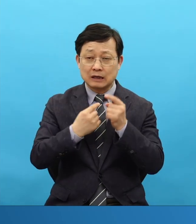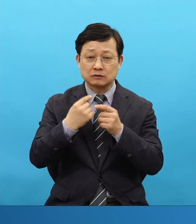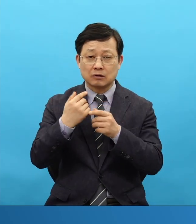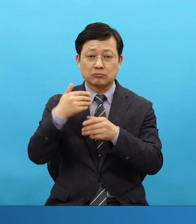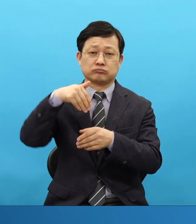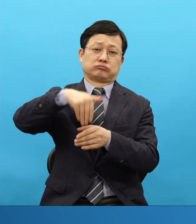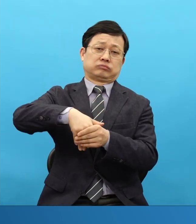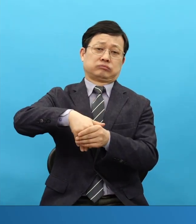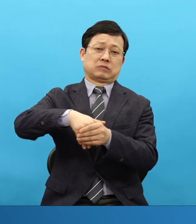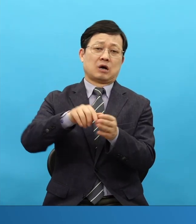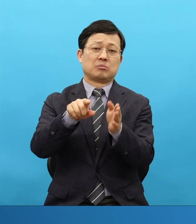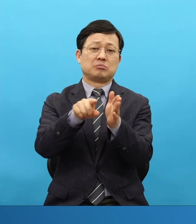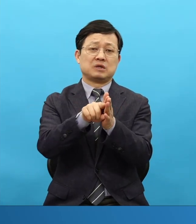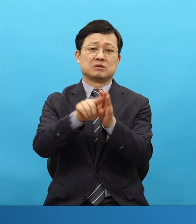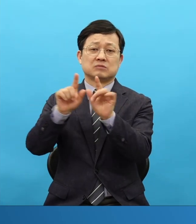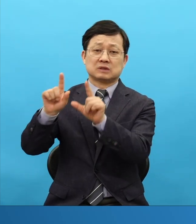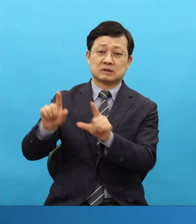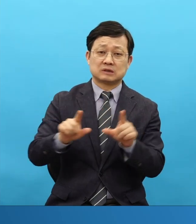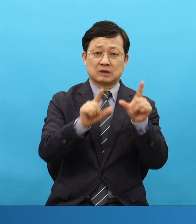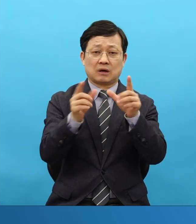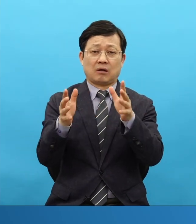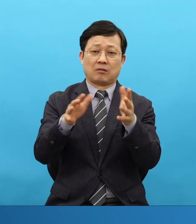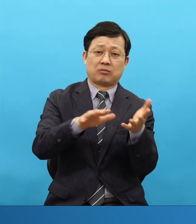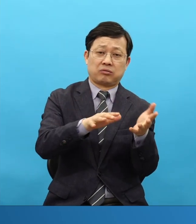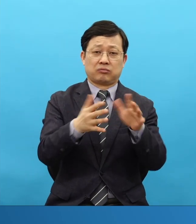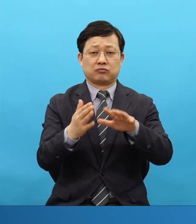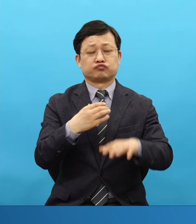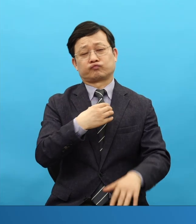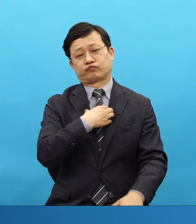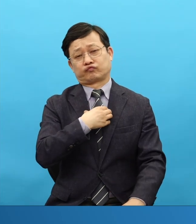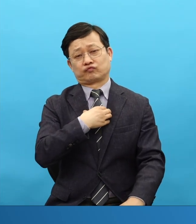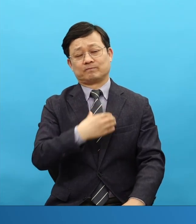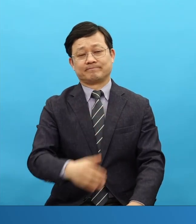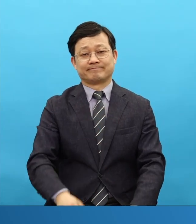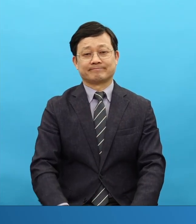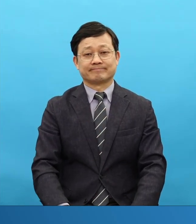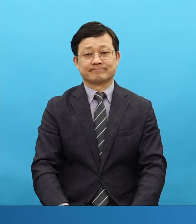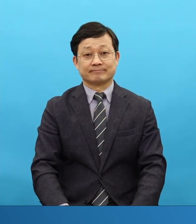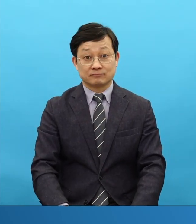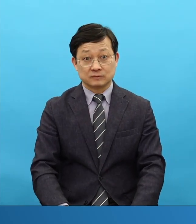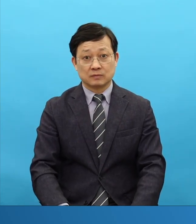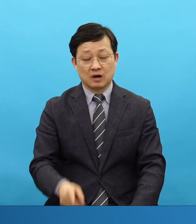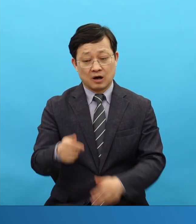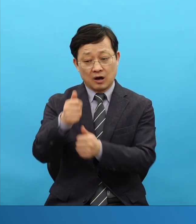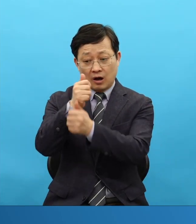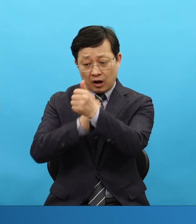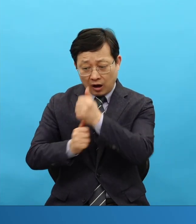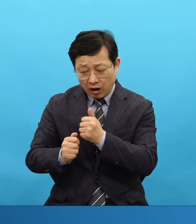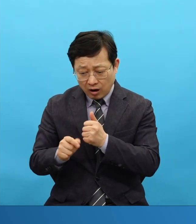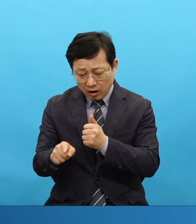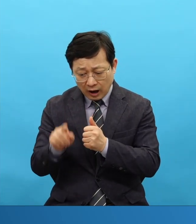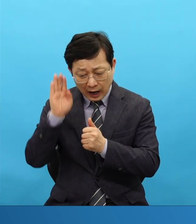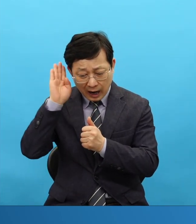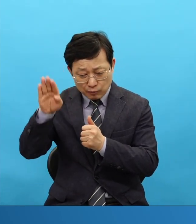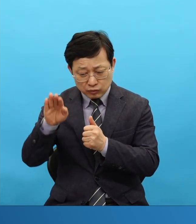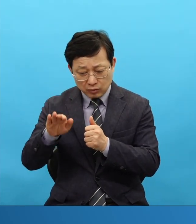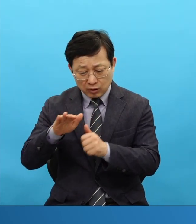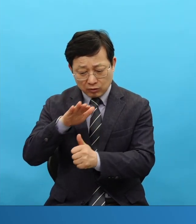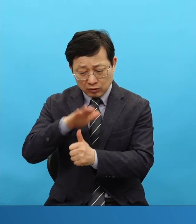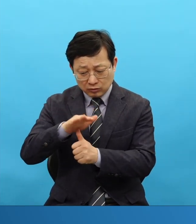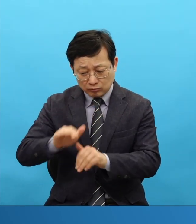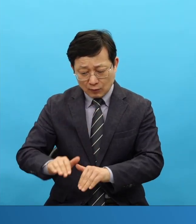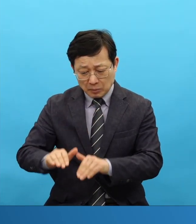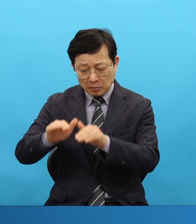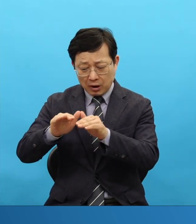흔들리고요. and they shake in their life of faith. 지금으로는 그래 버리면 후대들은 큰일 납니다. If you do that now, your posterity are in